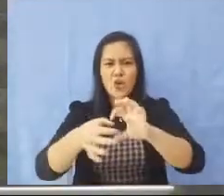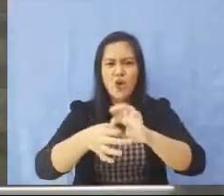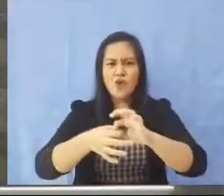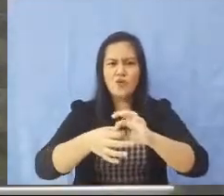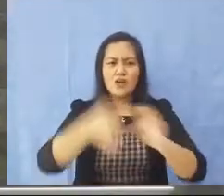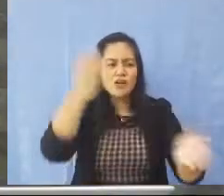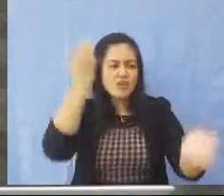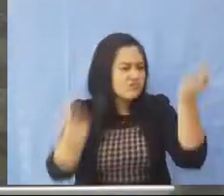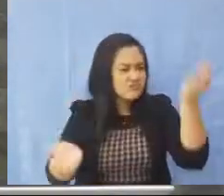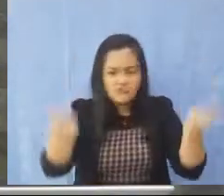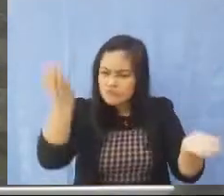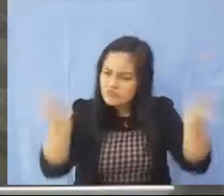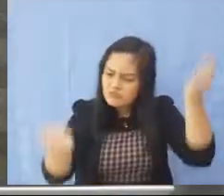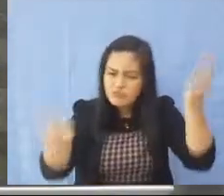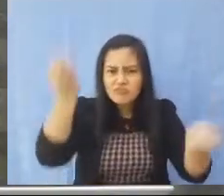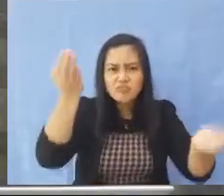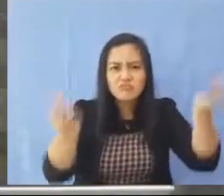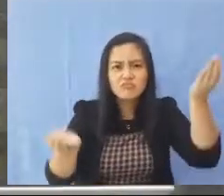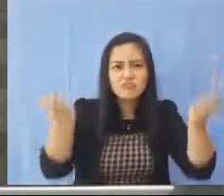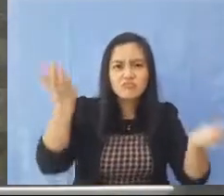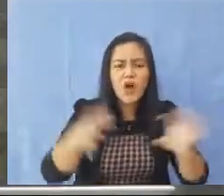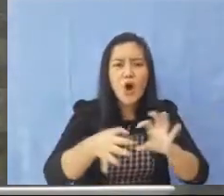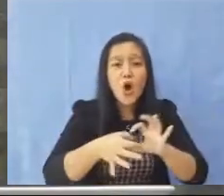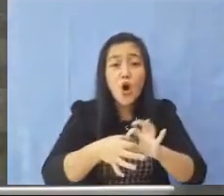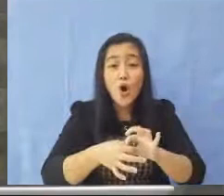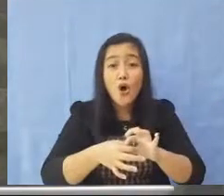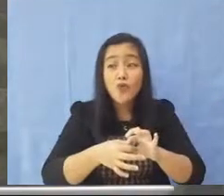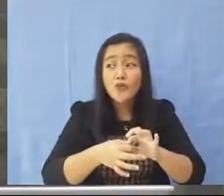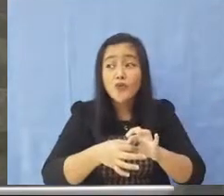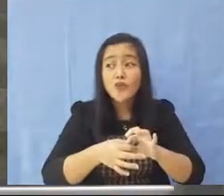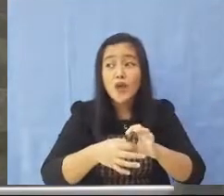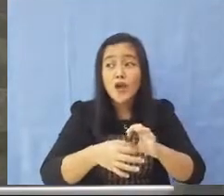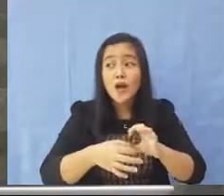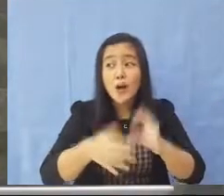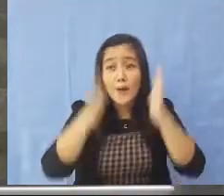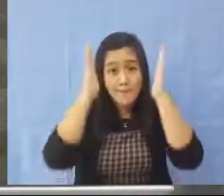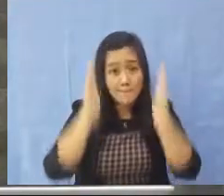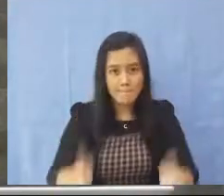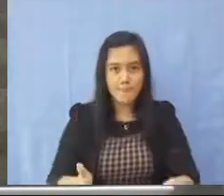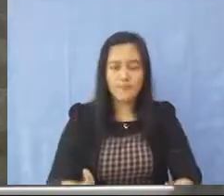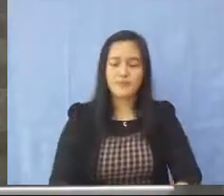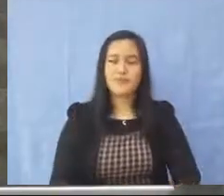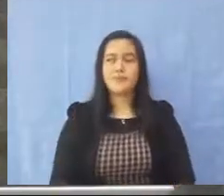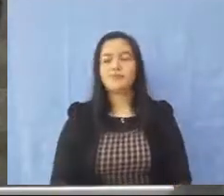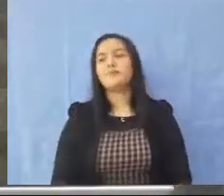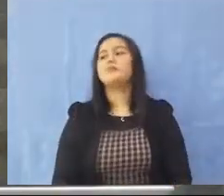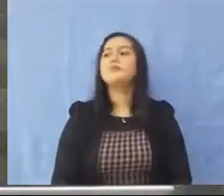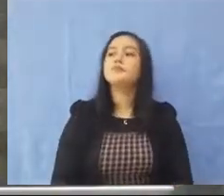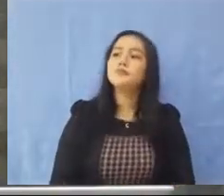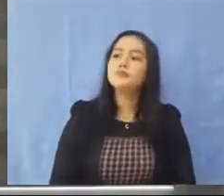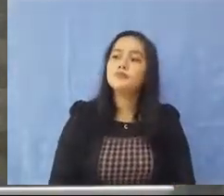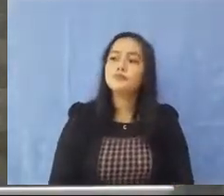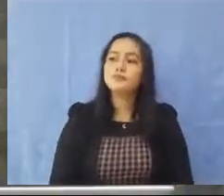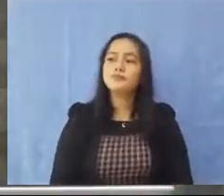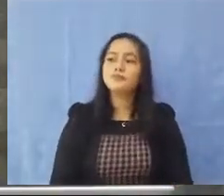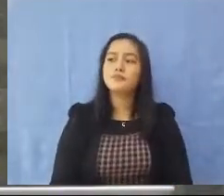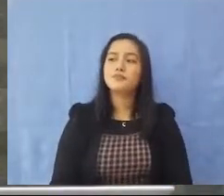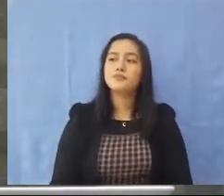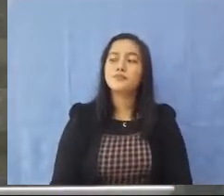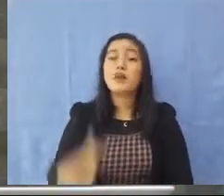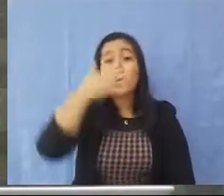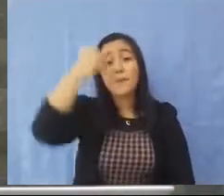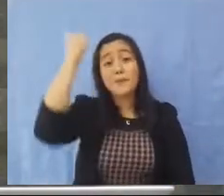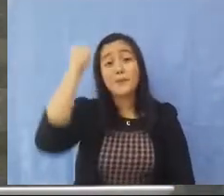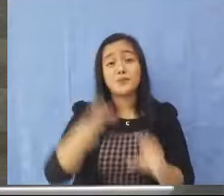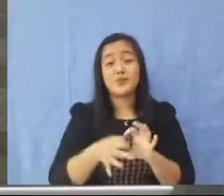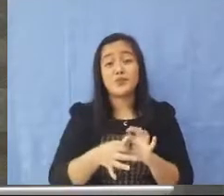sa kaayusan. You see? Akalain nyo, katulad yan, yung pinag-uusapan natin sa confusion. Most of you Sunday school teachers